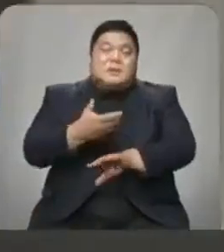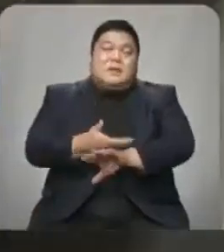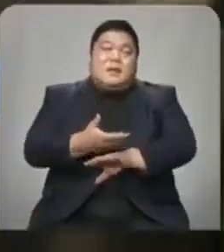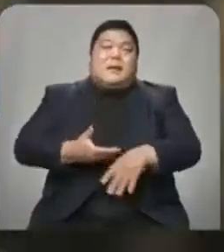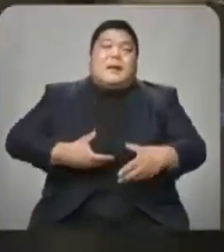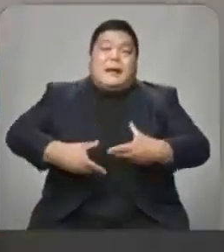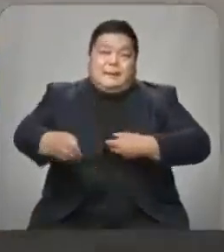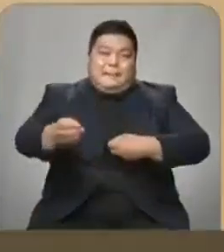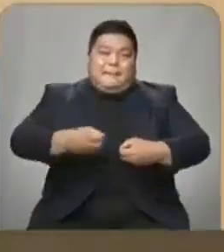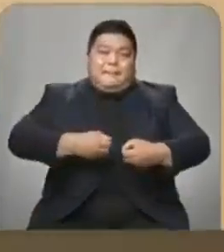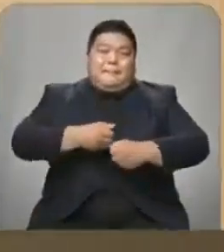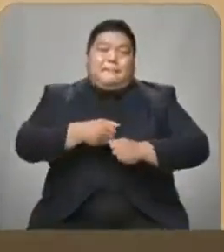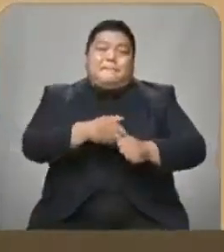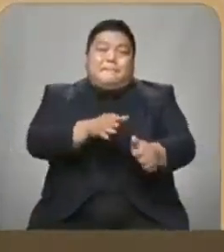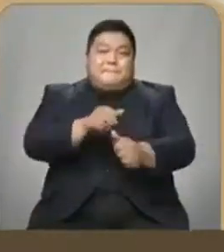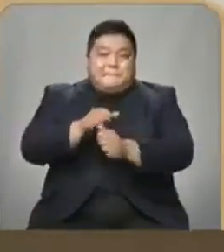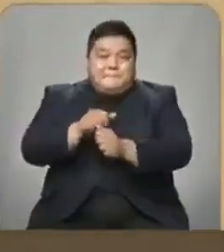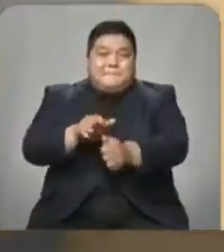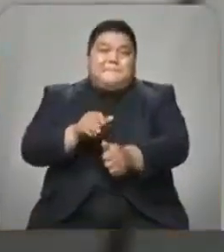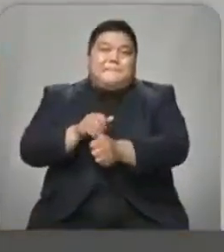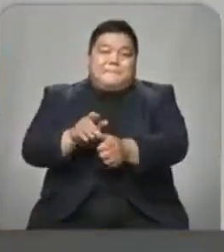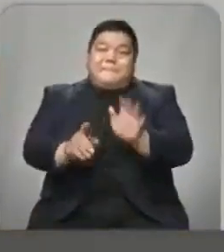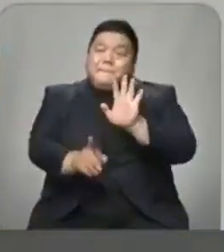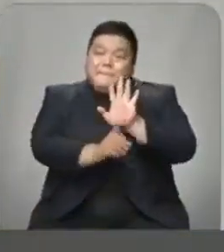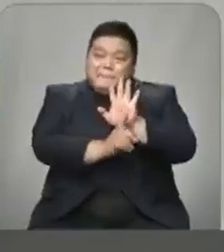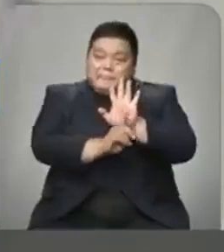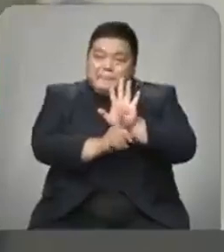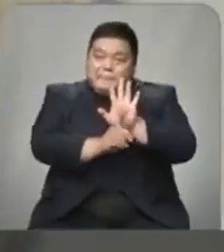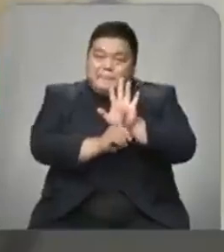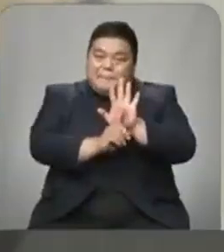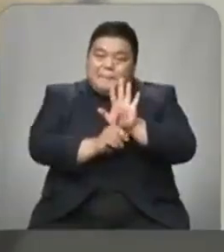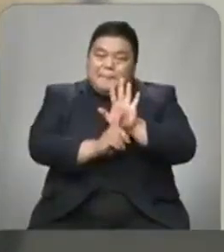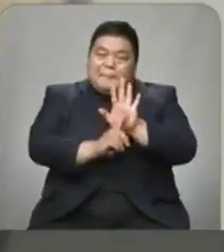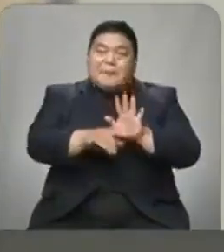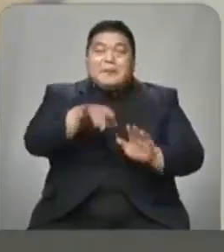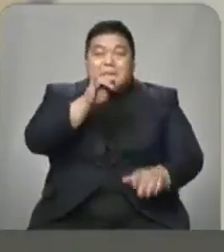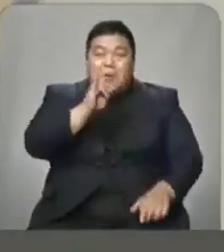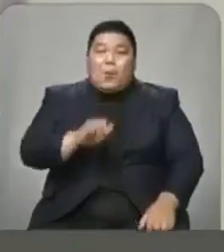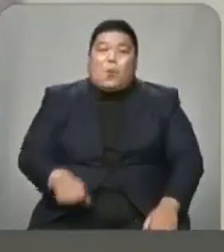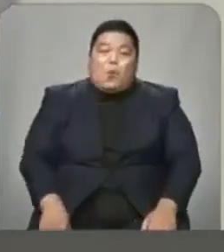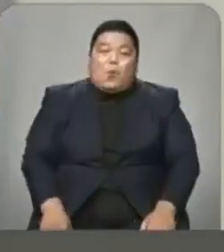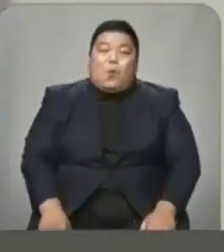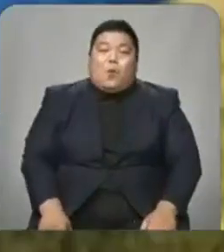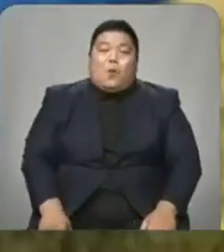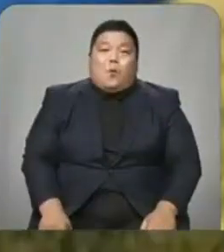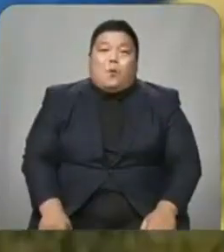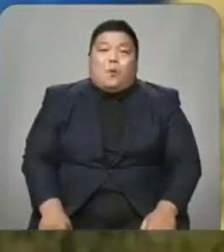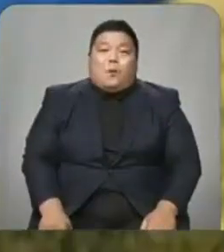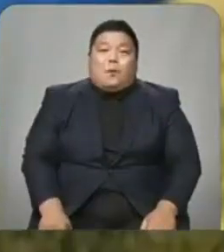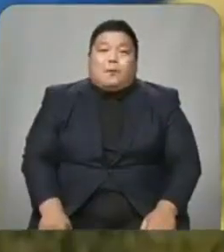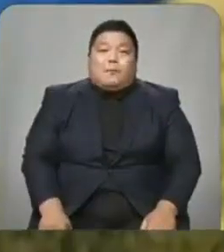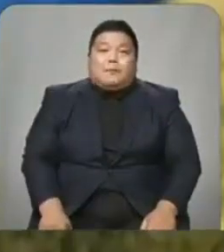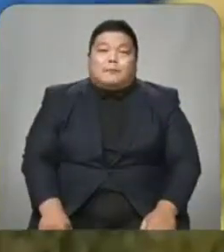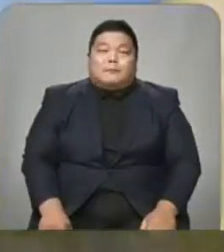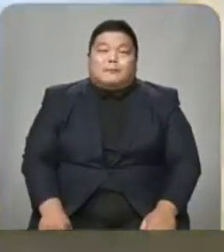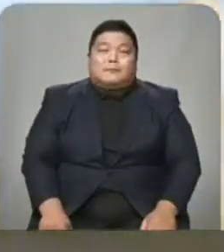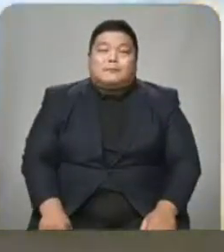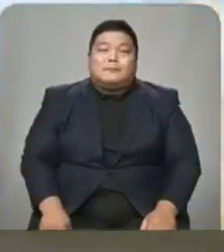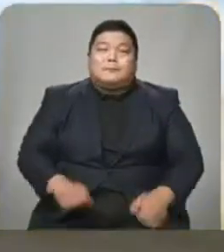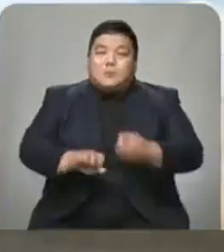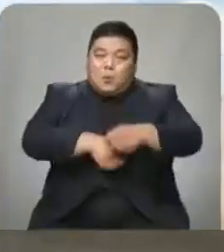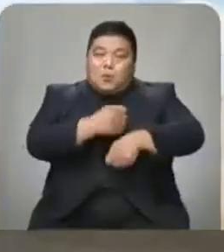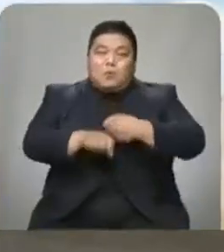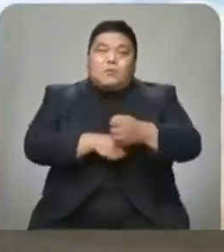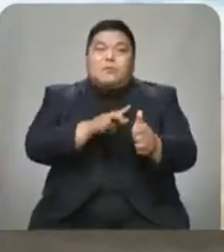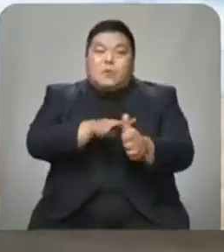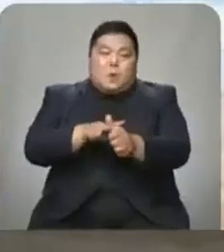도민들 대상으로 유기동물 입양 홍보 활성화를 좀 하는 방법도 있을 것이고. 반려견